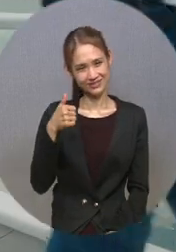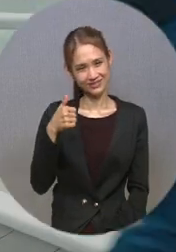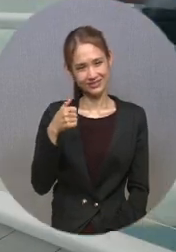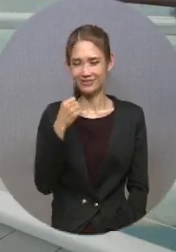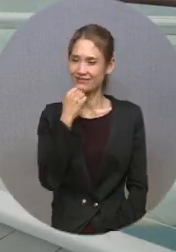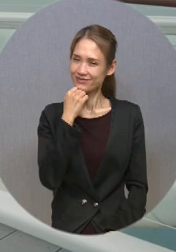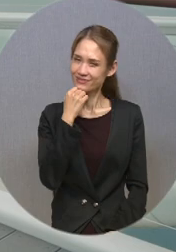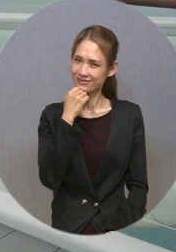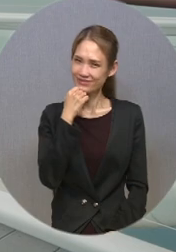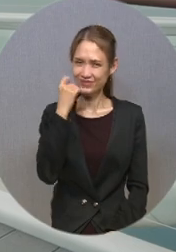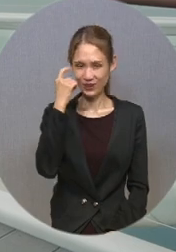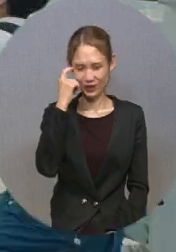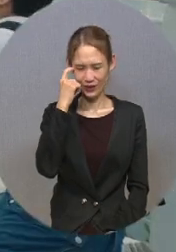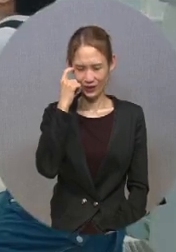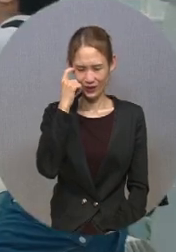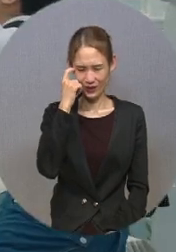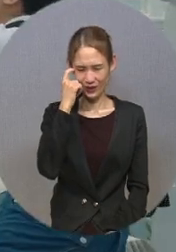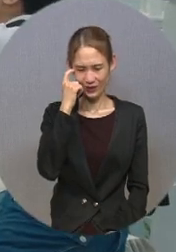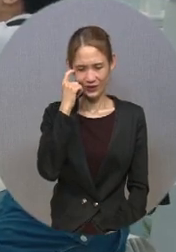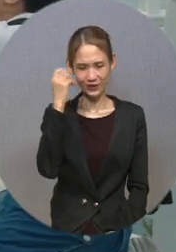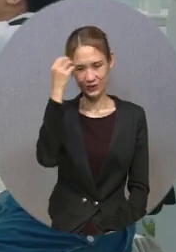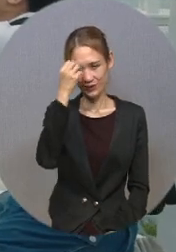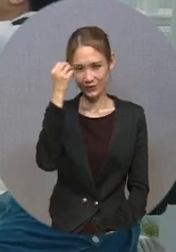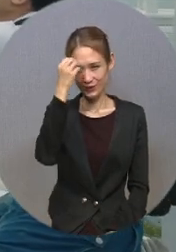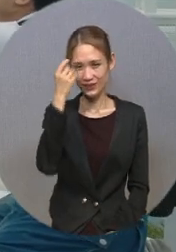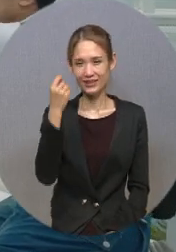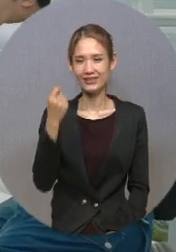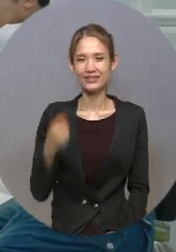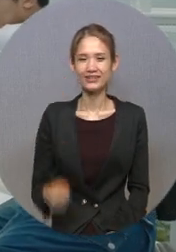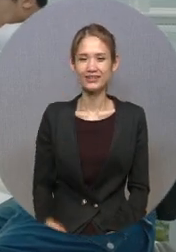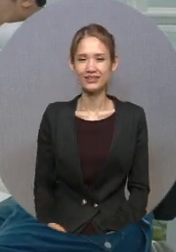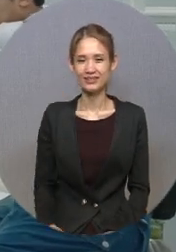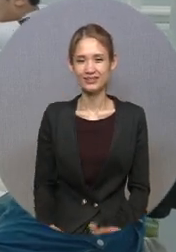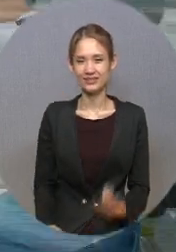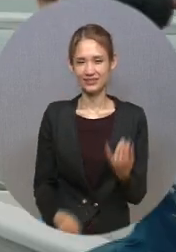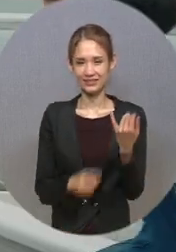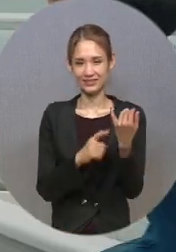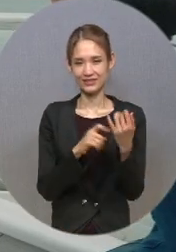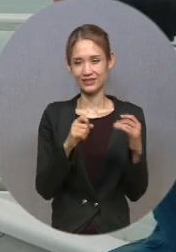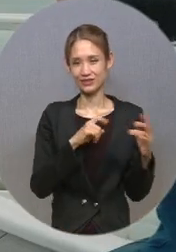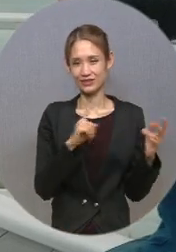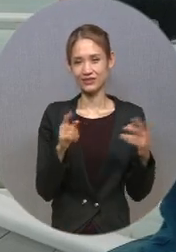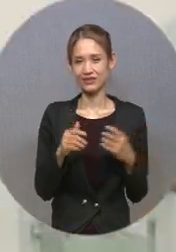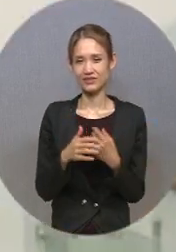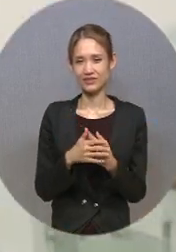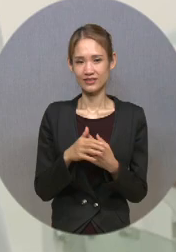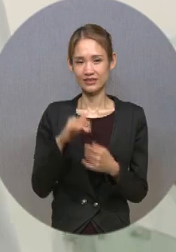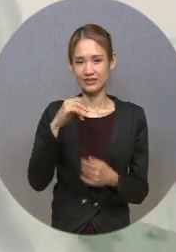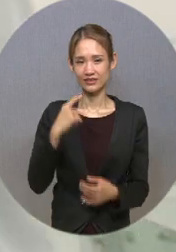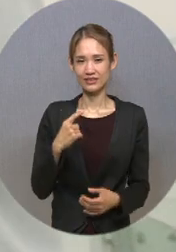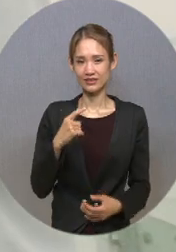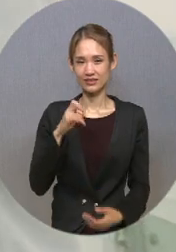지금 정신을 놓은 거 같아요. 추리의 활약 여부에 따라서 이제 누가 탈지. 스! 어떻게 해야 되지?